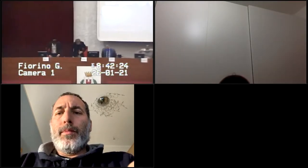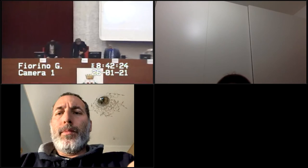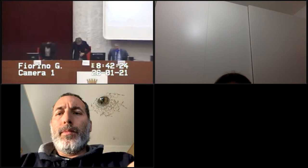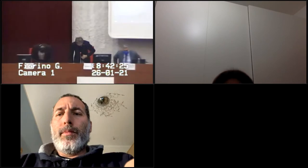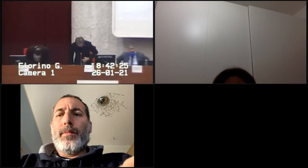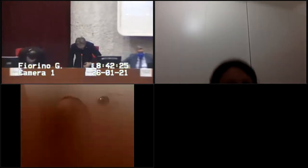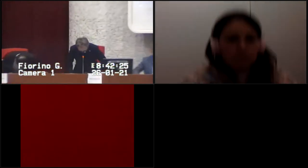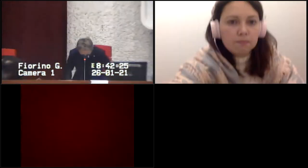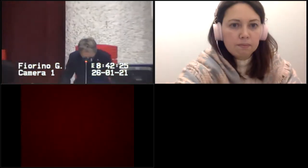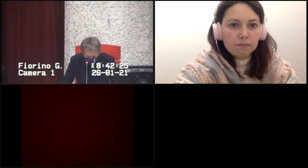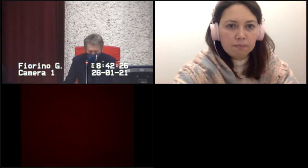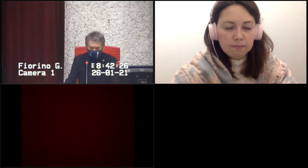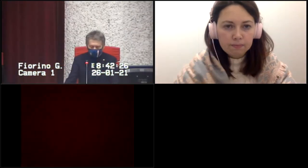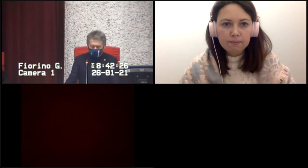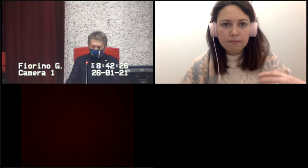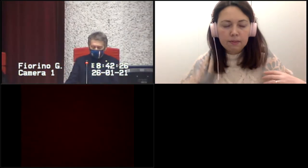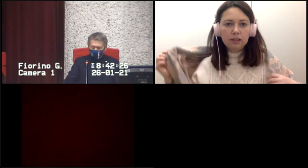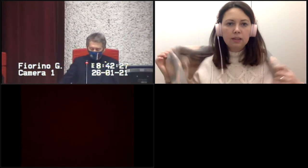Va bene.